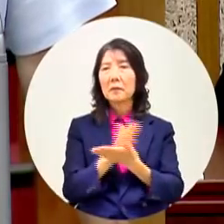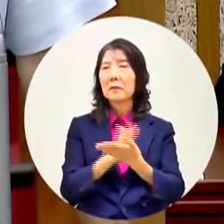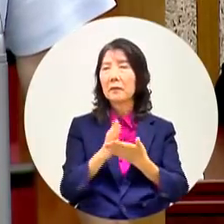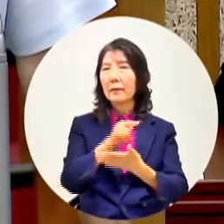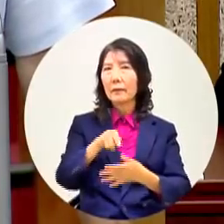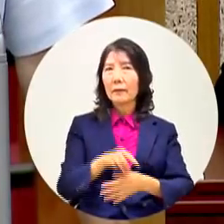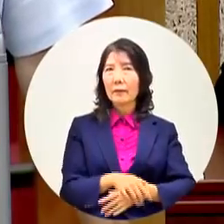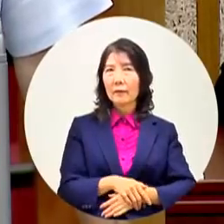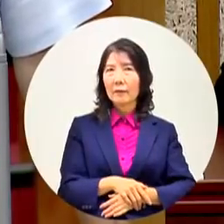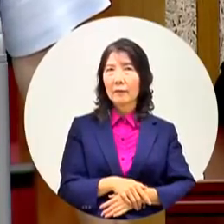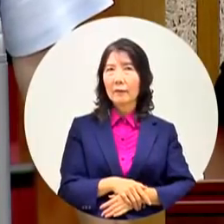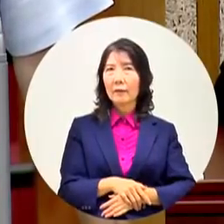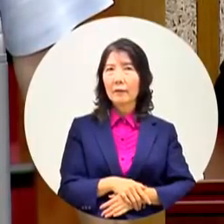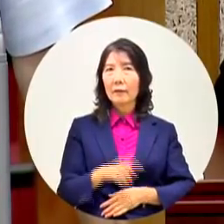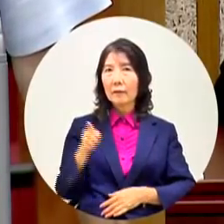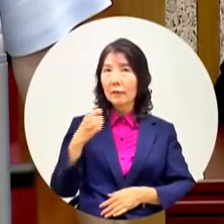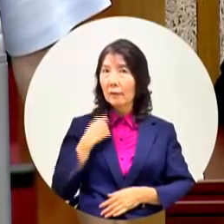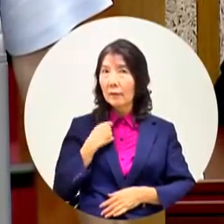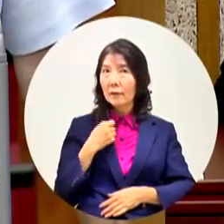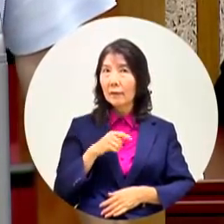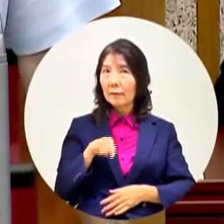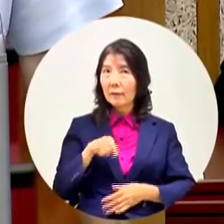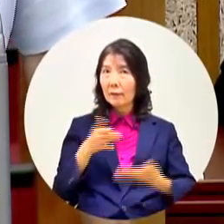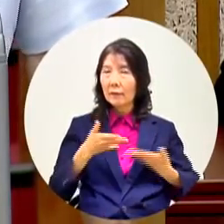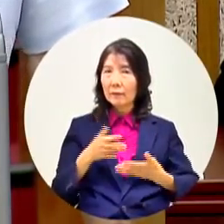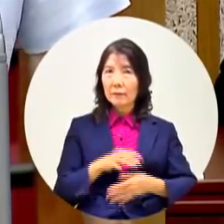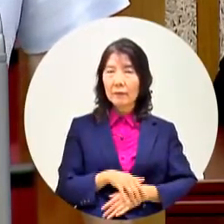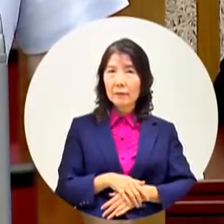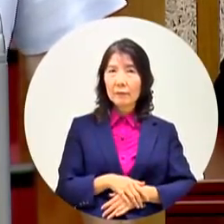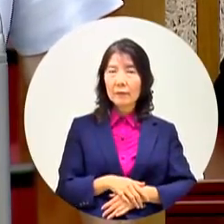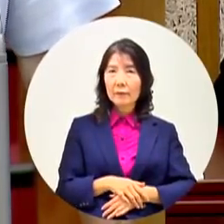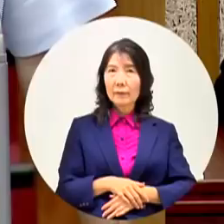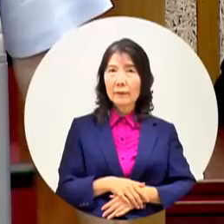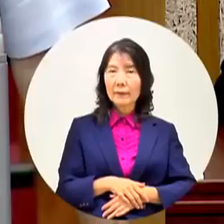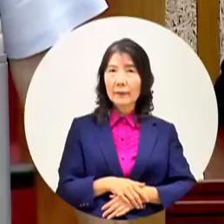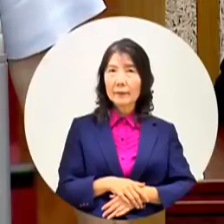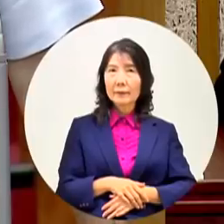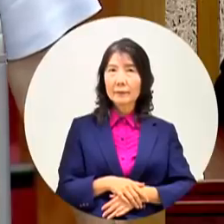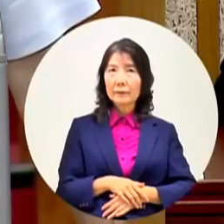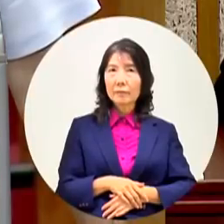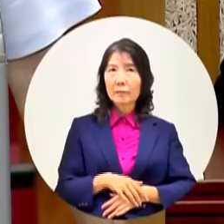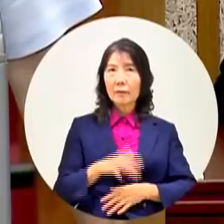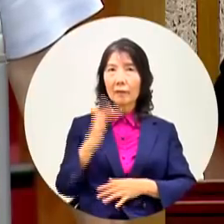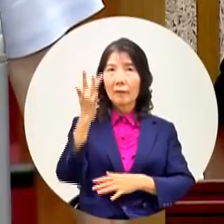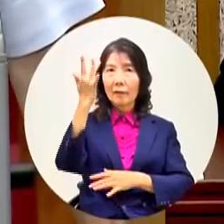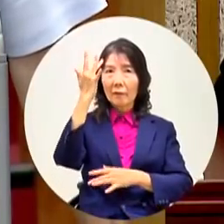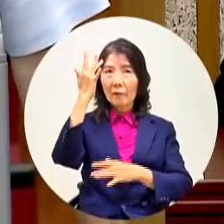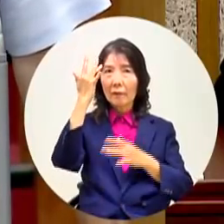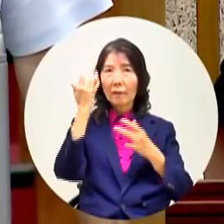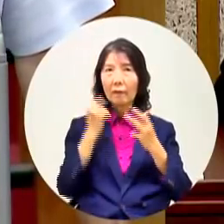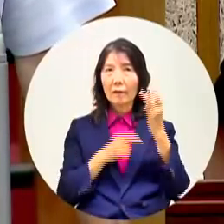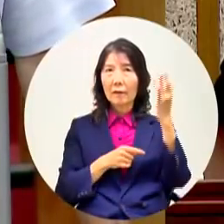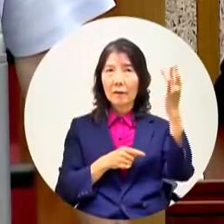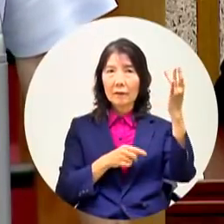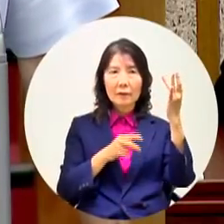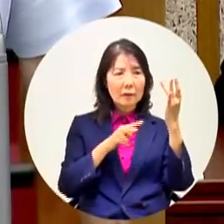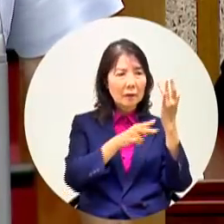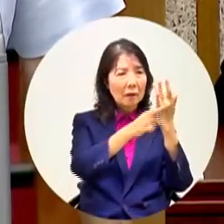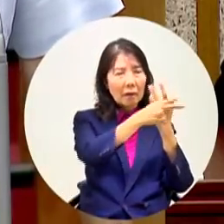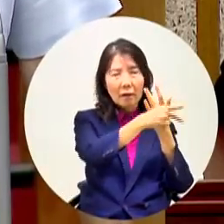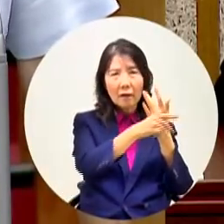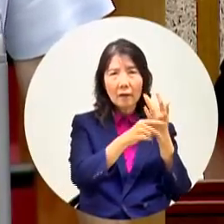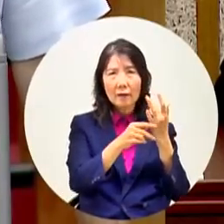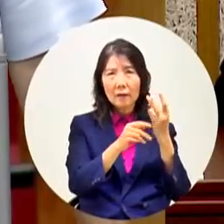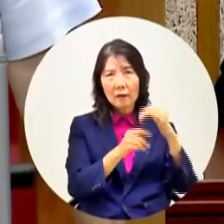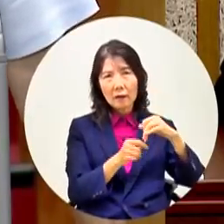媒体有咧甲咱批评，你知嘛吼？媒体咧甲咱批评讲是安那，咱的树啊甲修吼，无拢无树啊，啊，咱才阁来